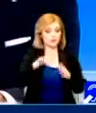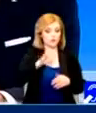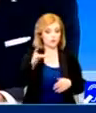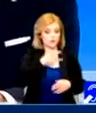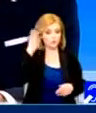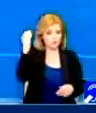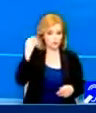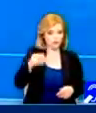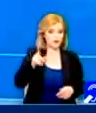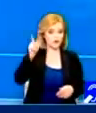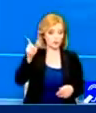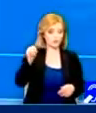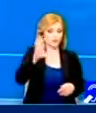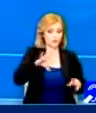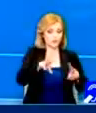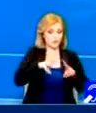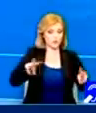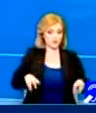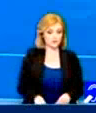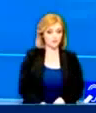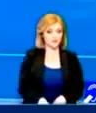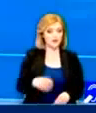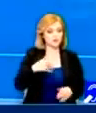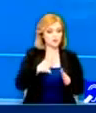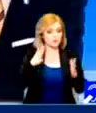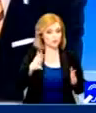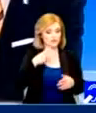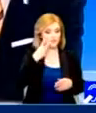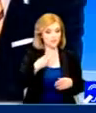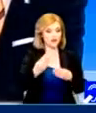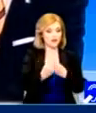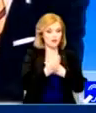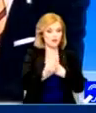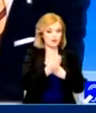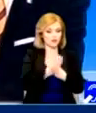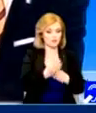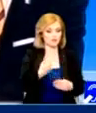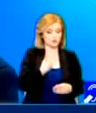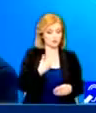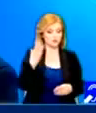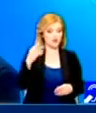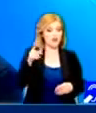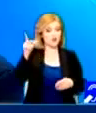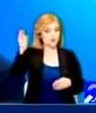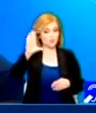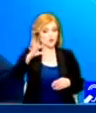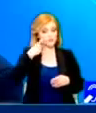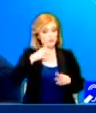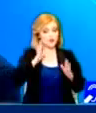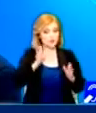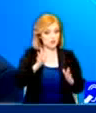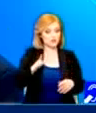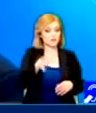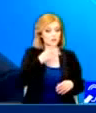progrese. Totuși, în momentul de față, observăm mai multe critici din partea Uniunii Europene. Uniunea Europeană va spune așa: Republica Moldova